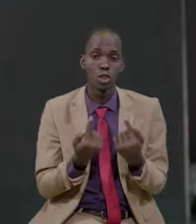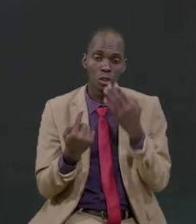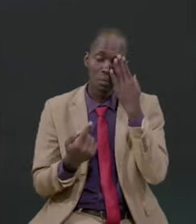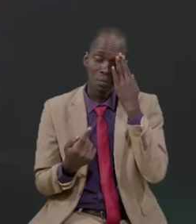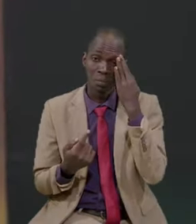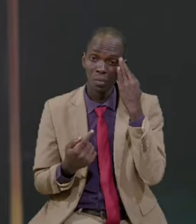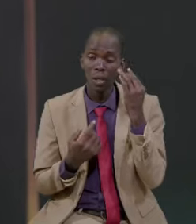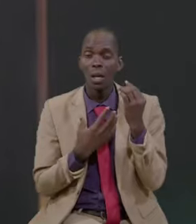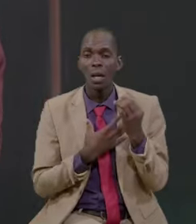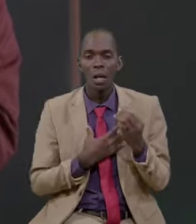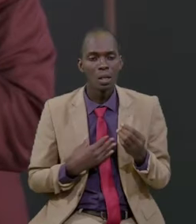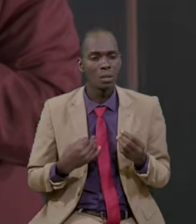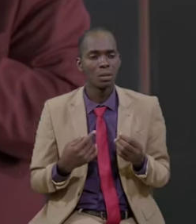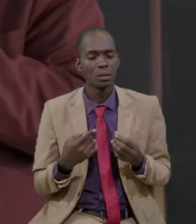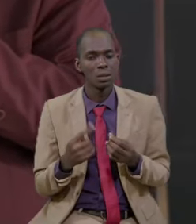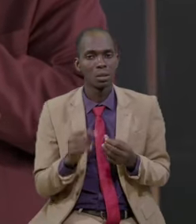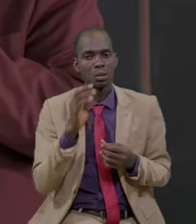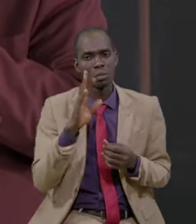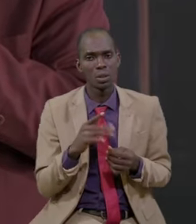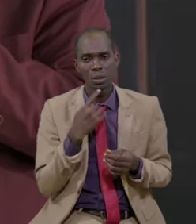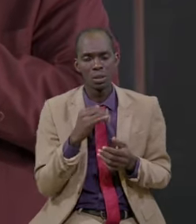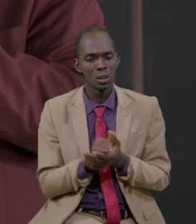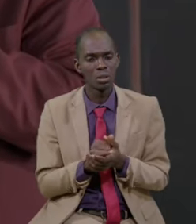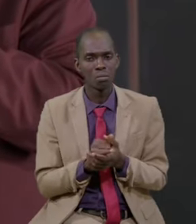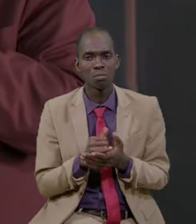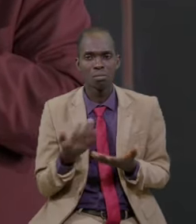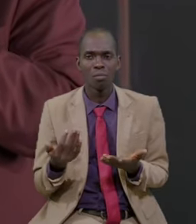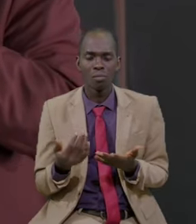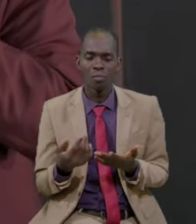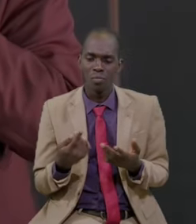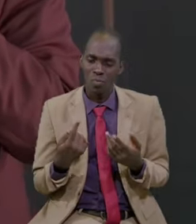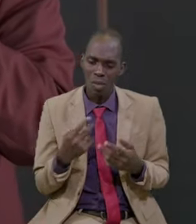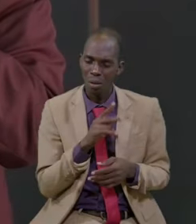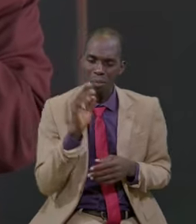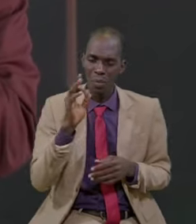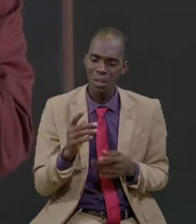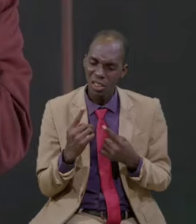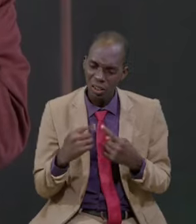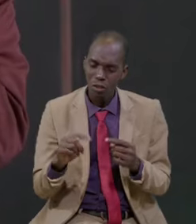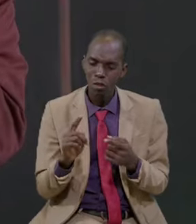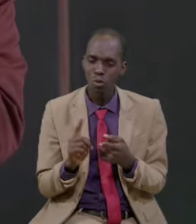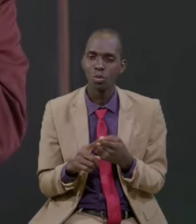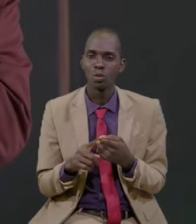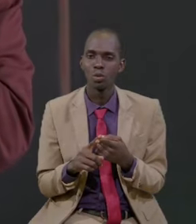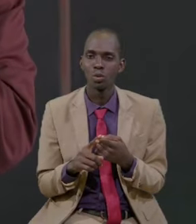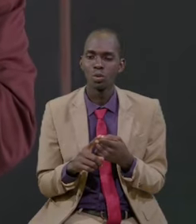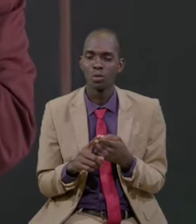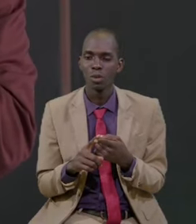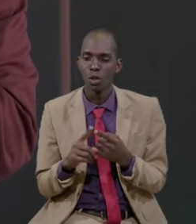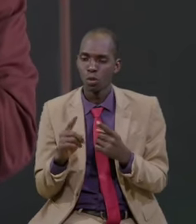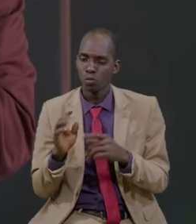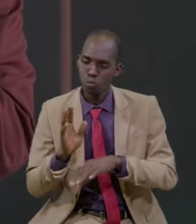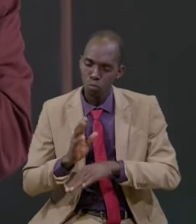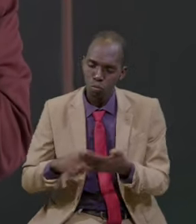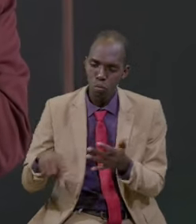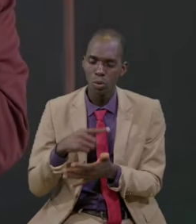Et ils disent, ils essaient de parler, mais ils mesurent leurs paroles. Parce